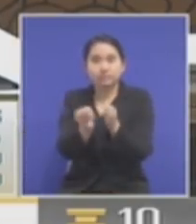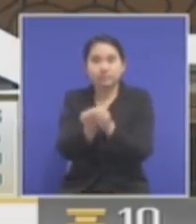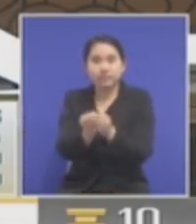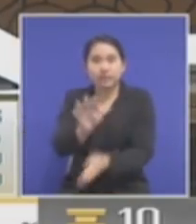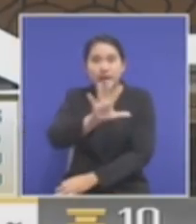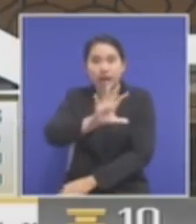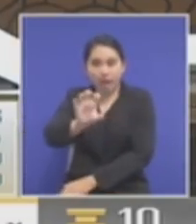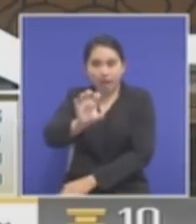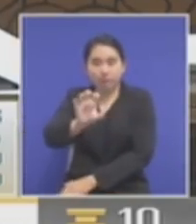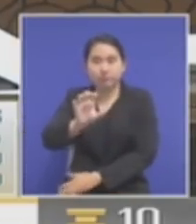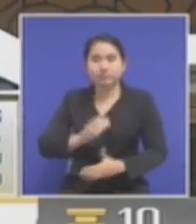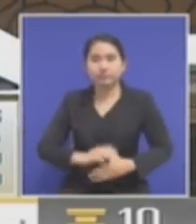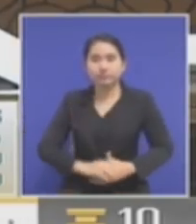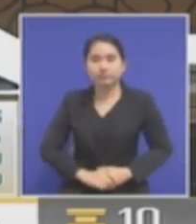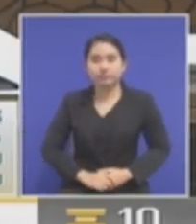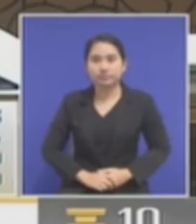คะแนน